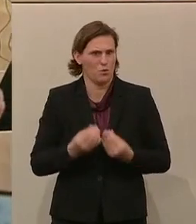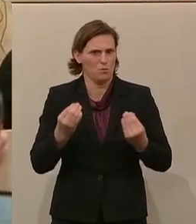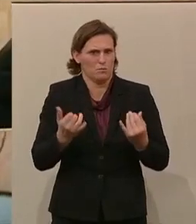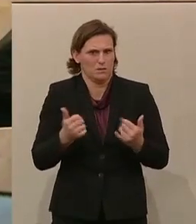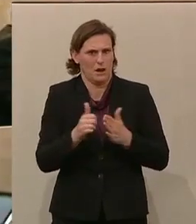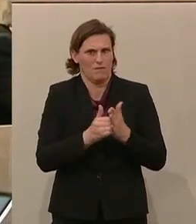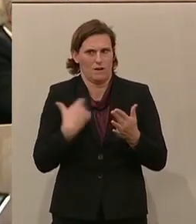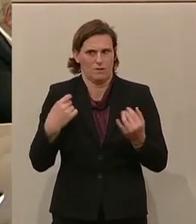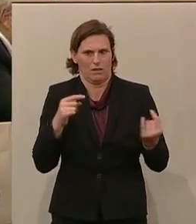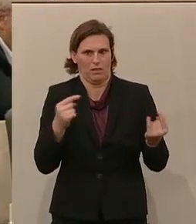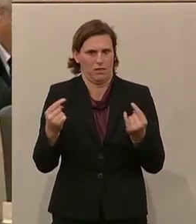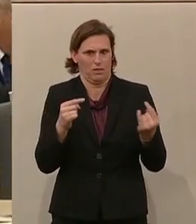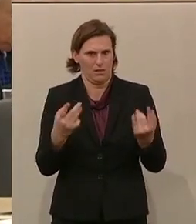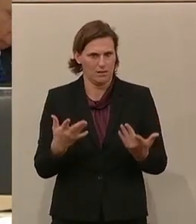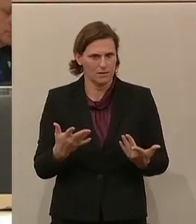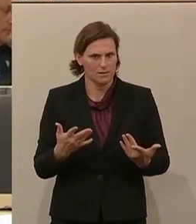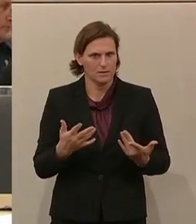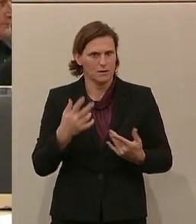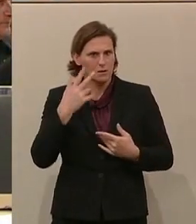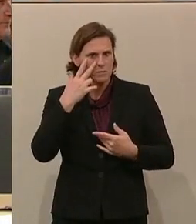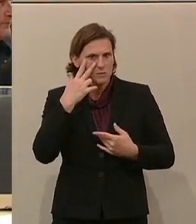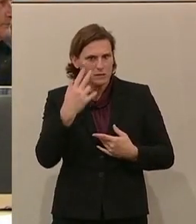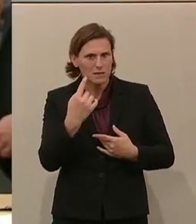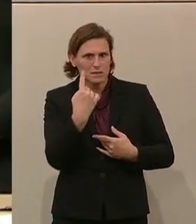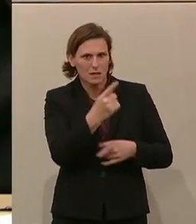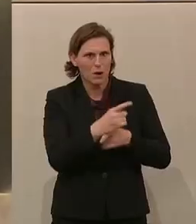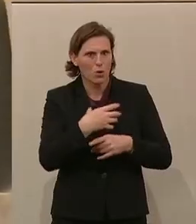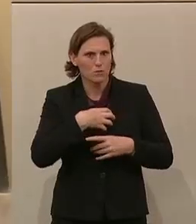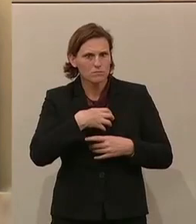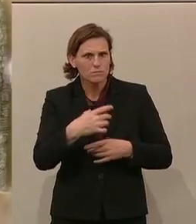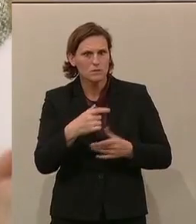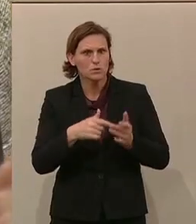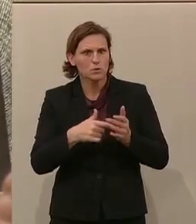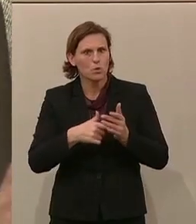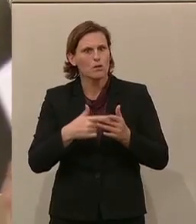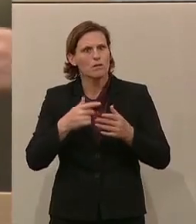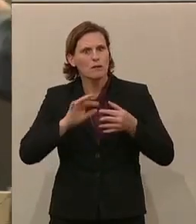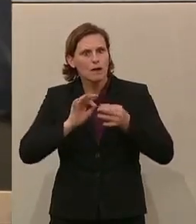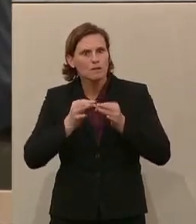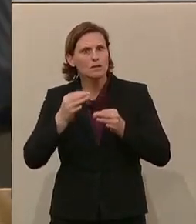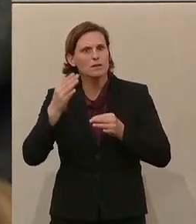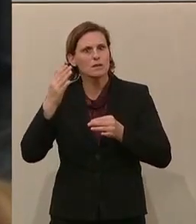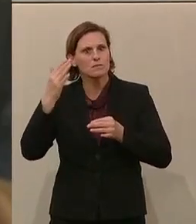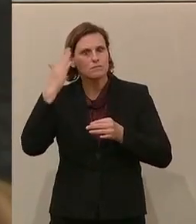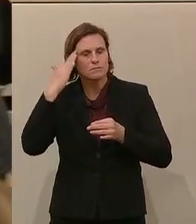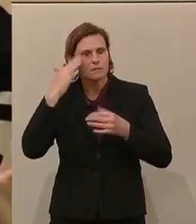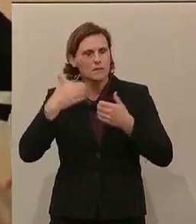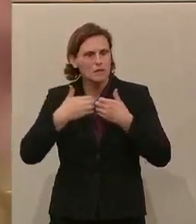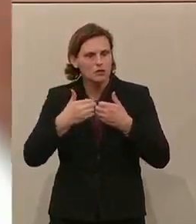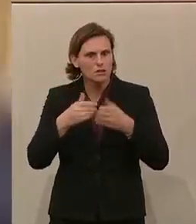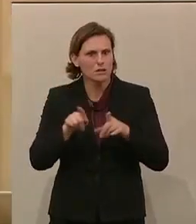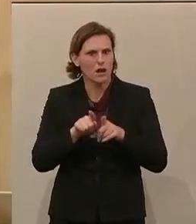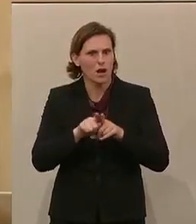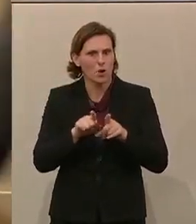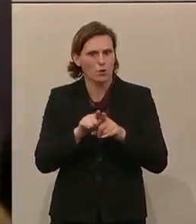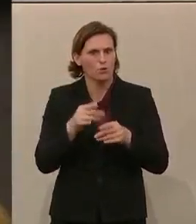Jetzt sehe ich der Frau Kollegin Wissmann als, glaube ich, gebürtiger Grazerin noch nach, die Unkenntnis der Kärntner Geschichte, auch der Jüngeren. Philipp Kucher sehe ich nicht